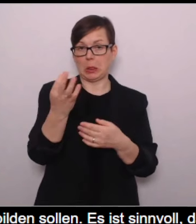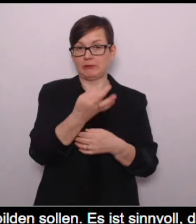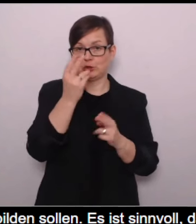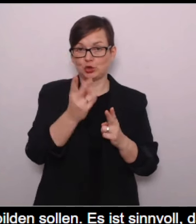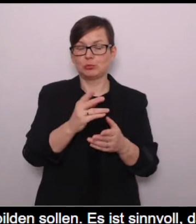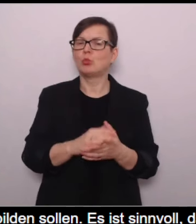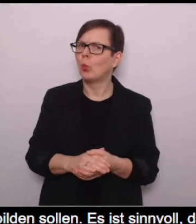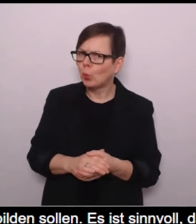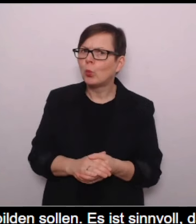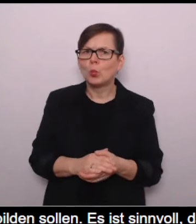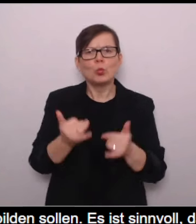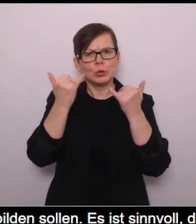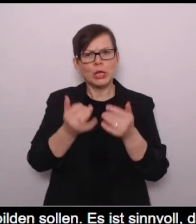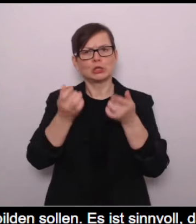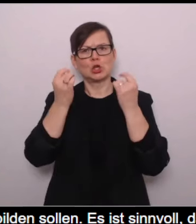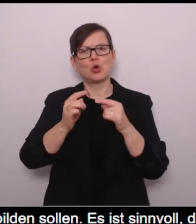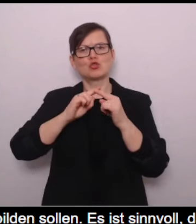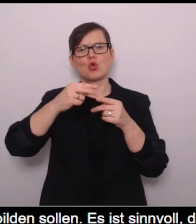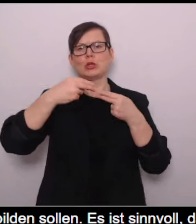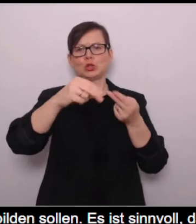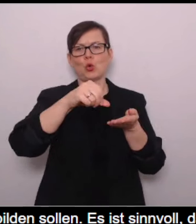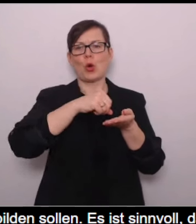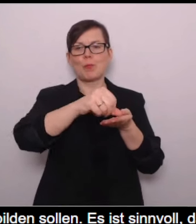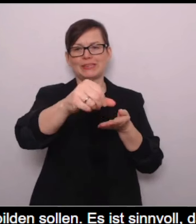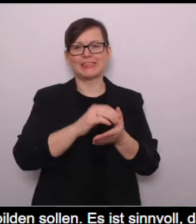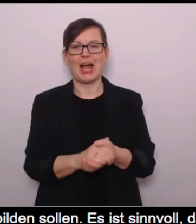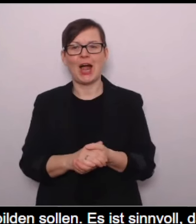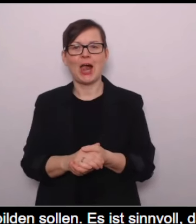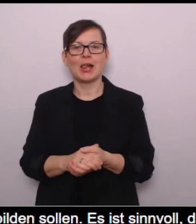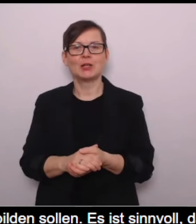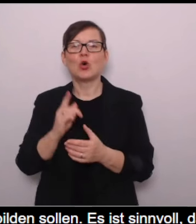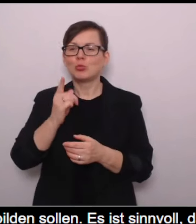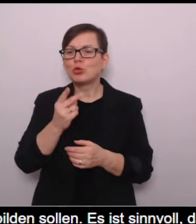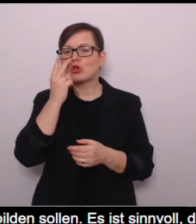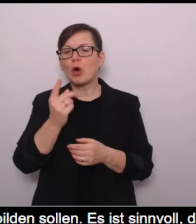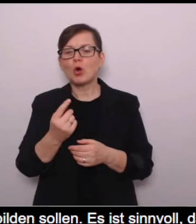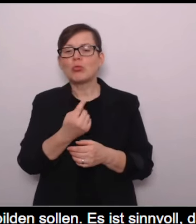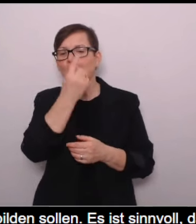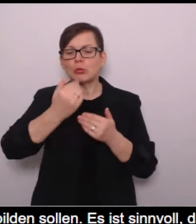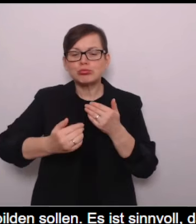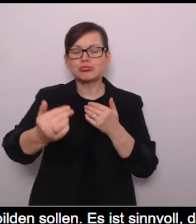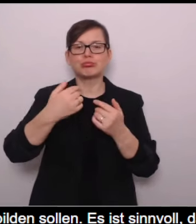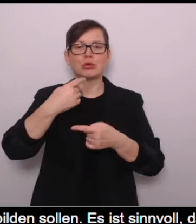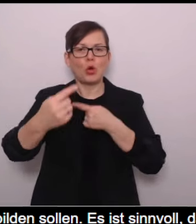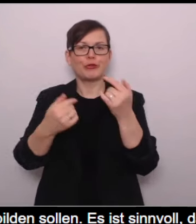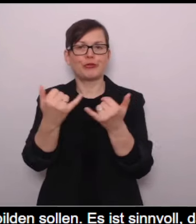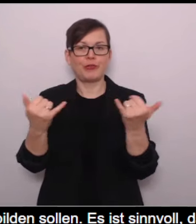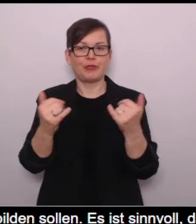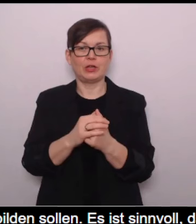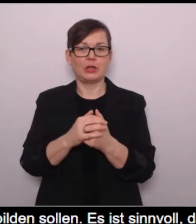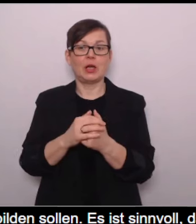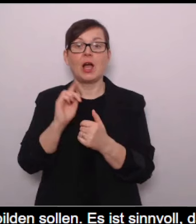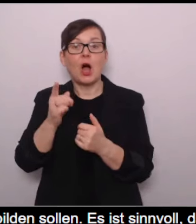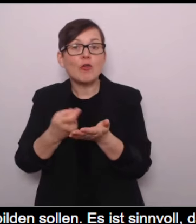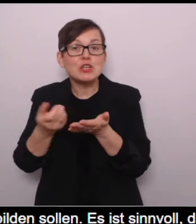Also es scheint mir ein relativ kleiner Einstieg in die Schuldentilgung zu sein. Ja, wir starten jetzt mit der Schuldentilgung und wir werden den Vollzug